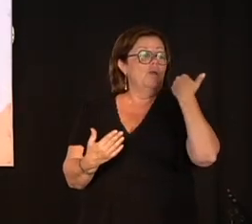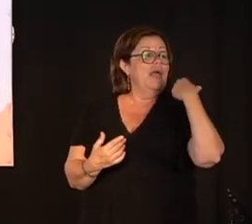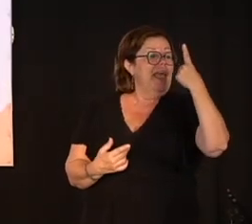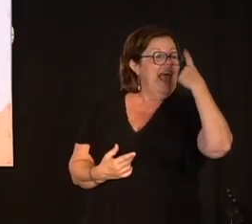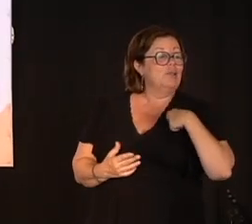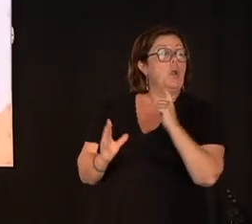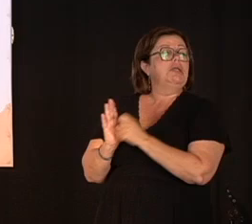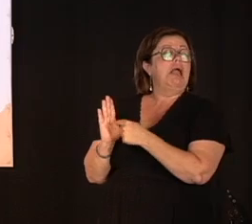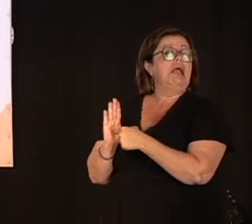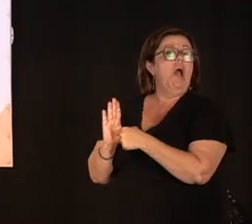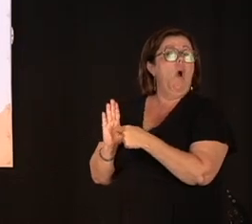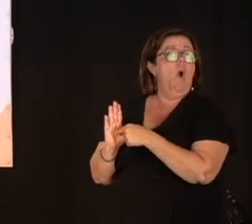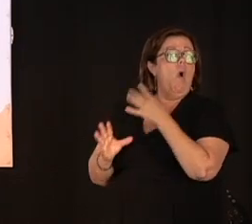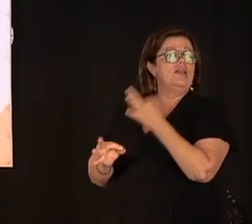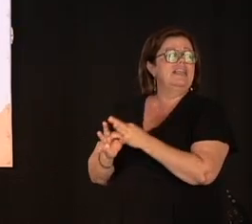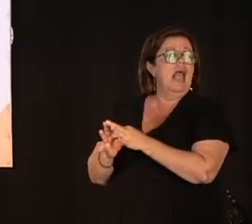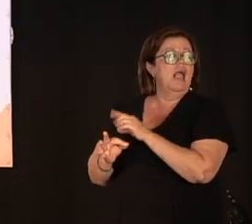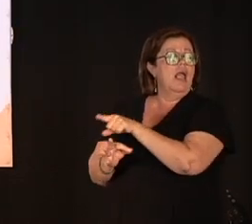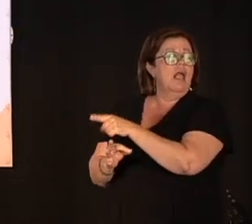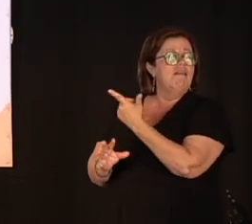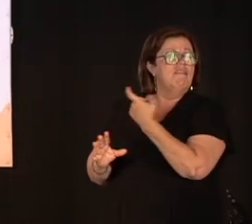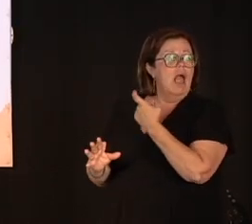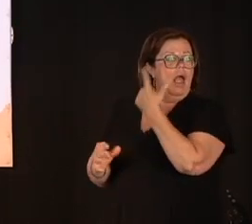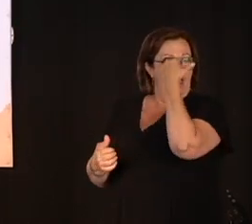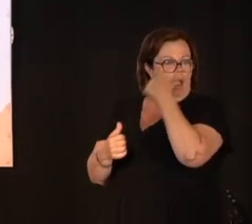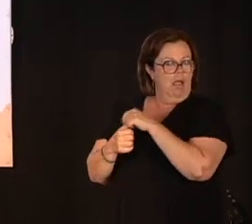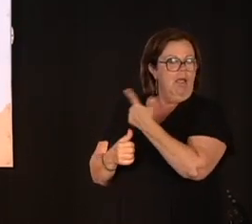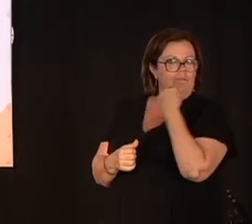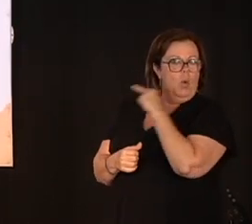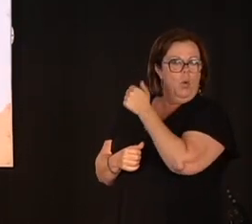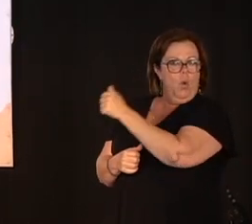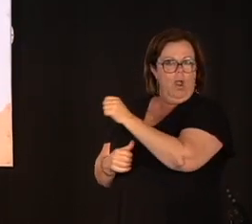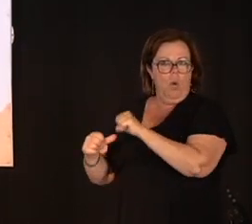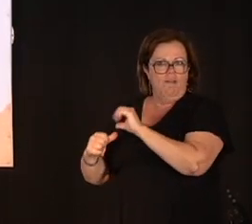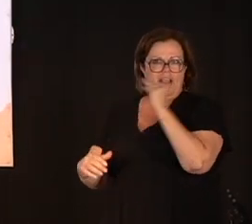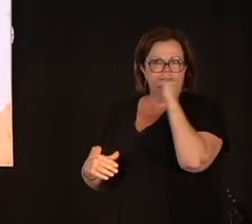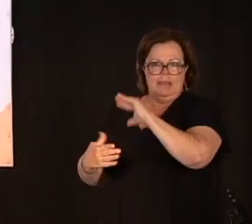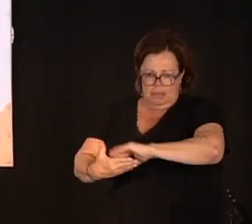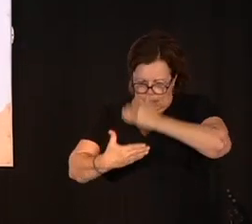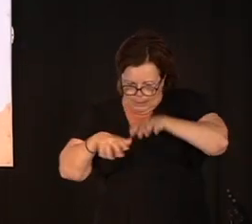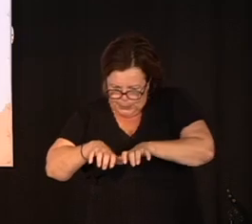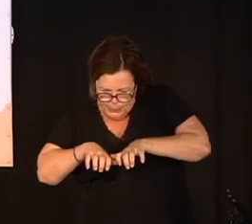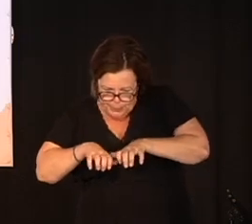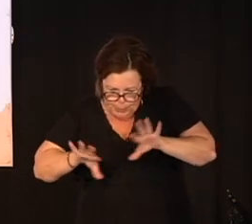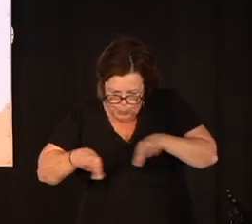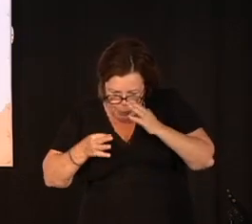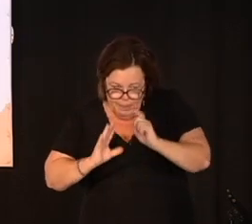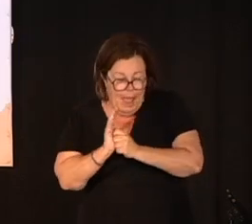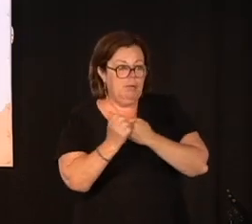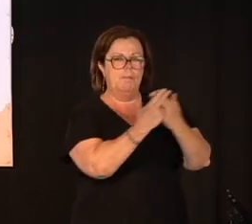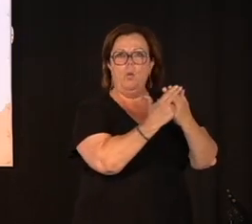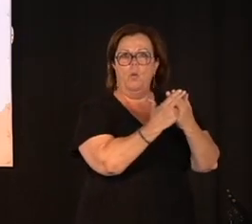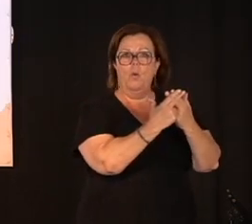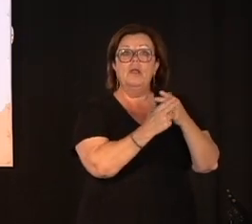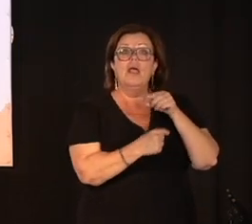qu'il a utilisé son téléphone ou Internet ou sa mémoire peut-être. Mais en tout cas, on traverse ce qu'on peut qualifier